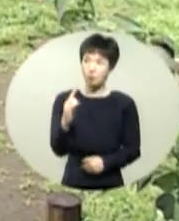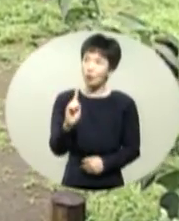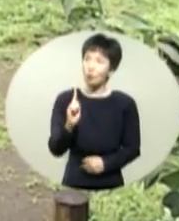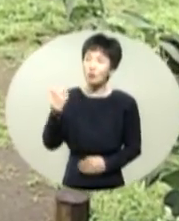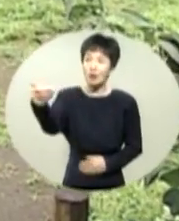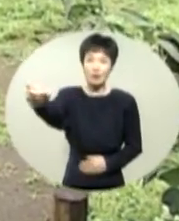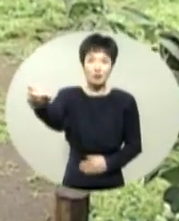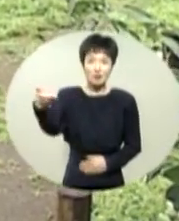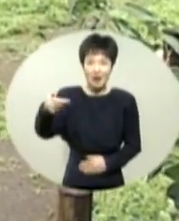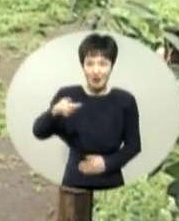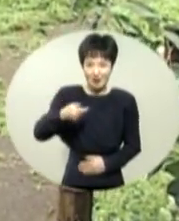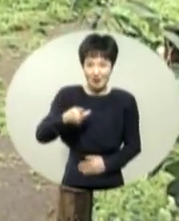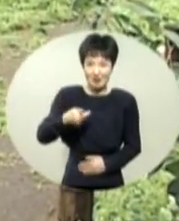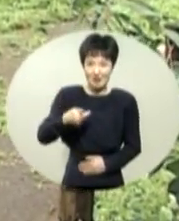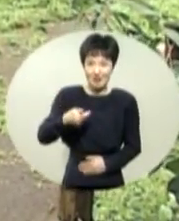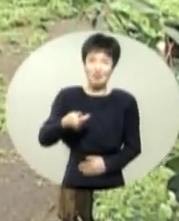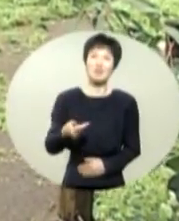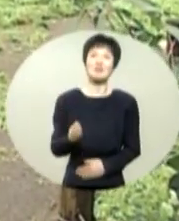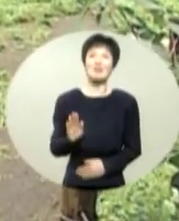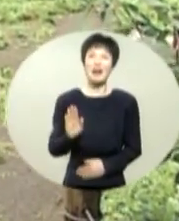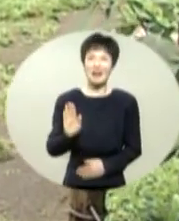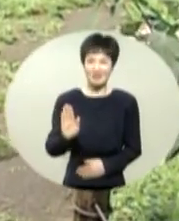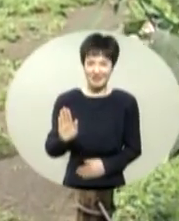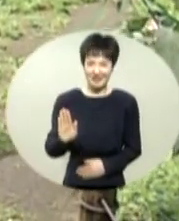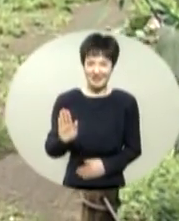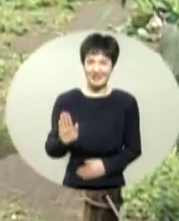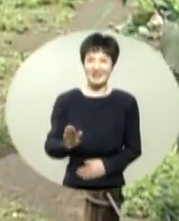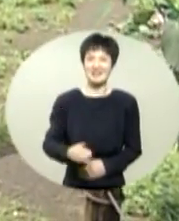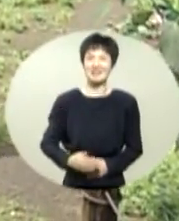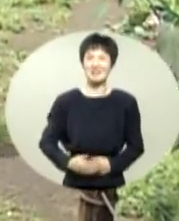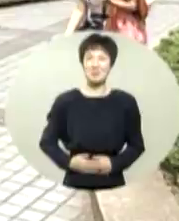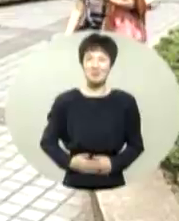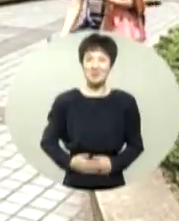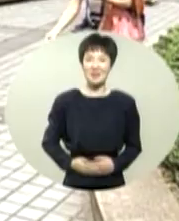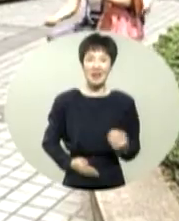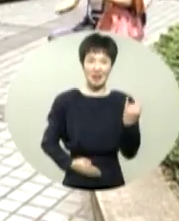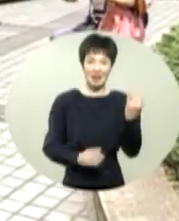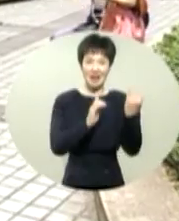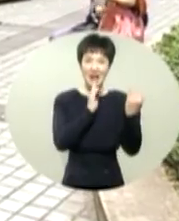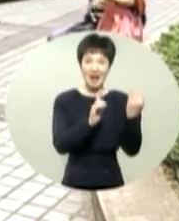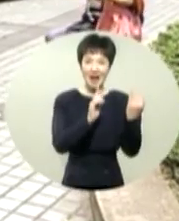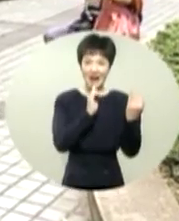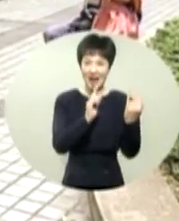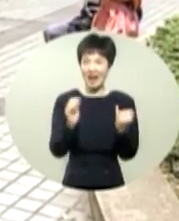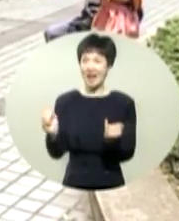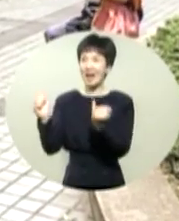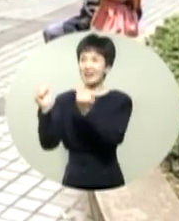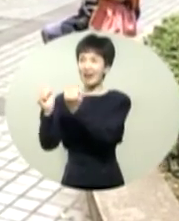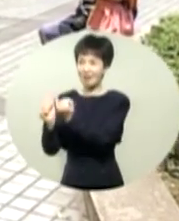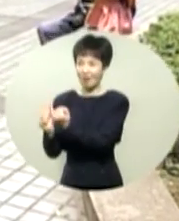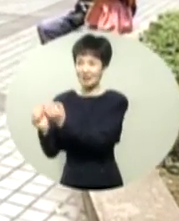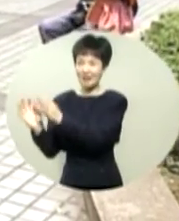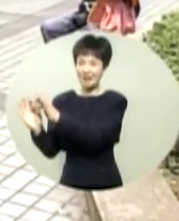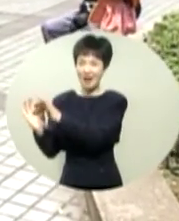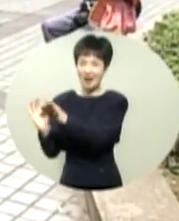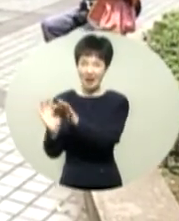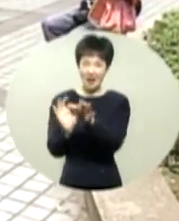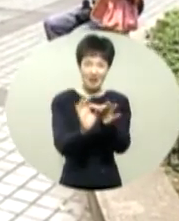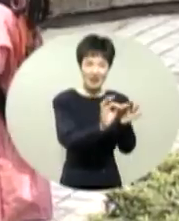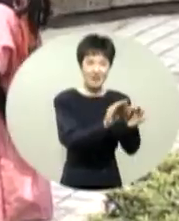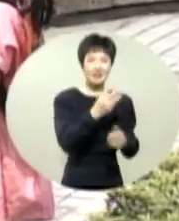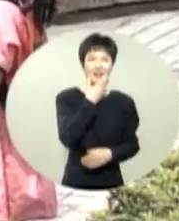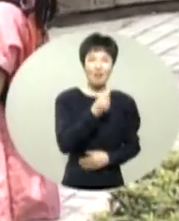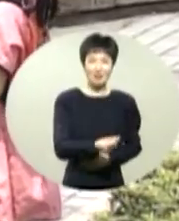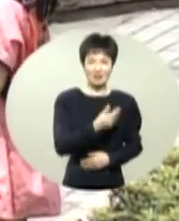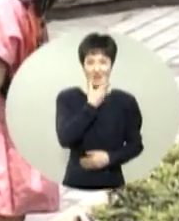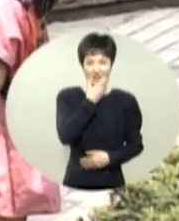返すとですね、焼き餅のようなこともありますけどね。 定年離婚ってこともなく、おかげさ